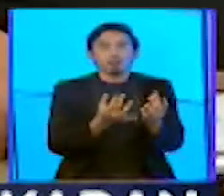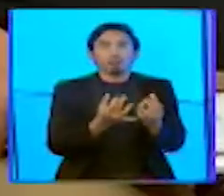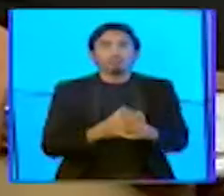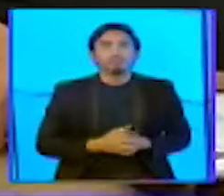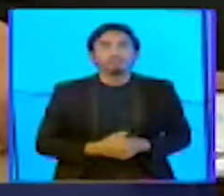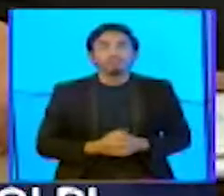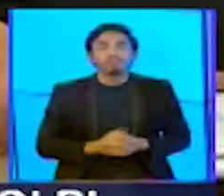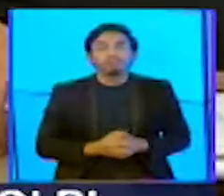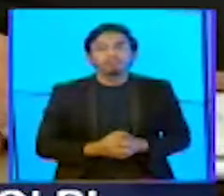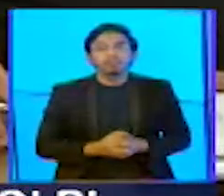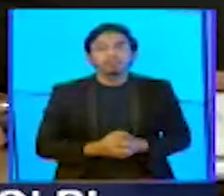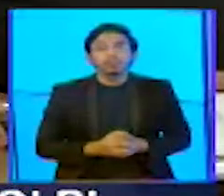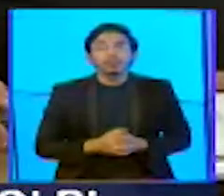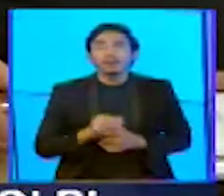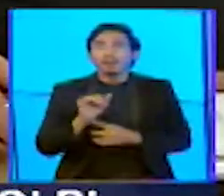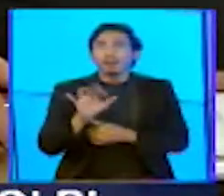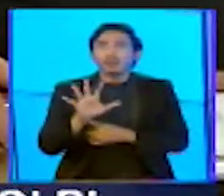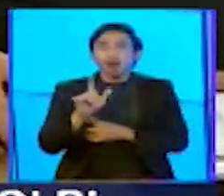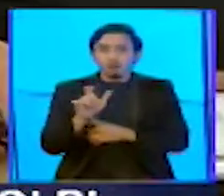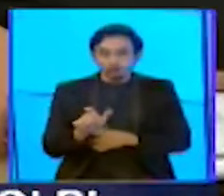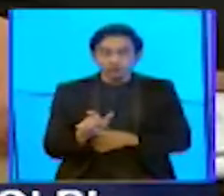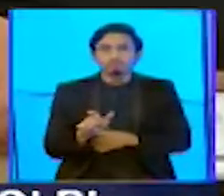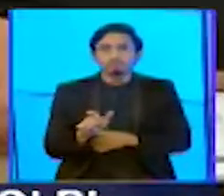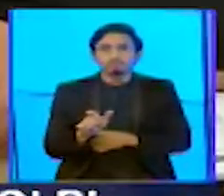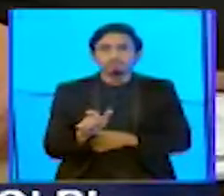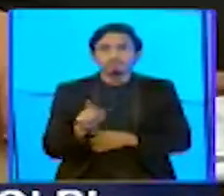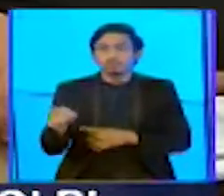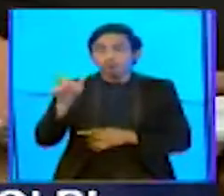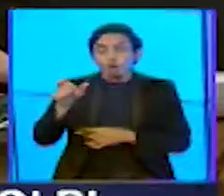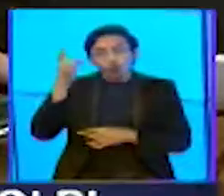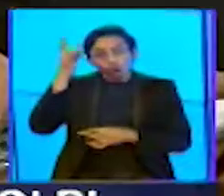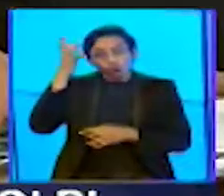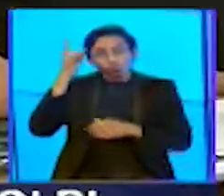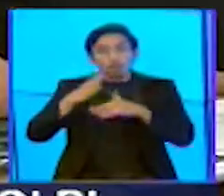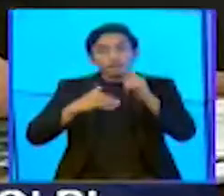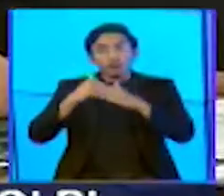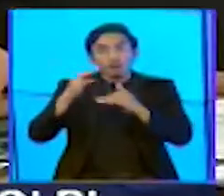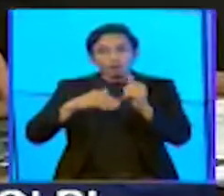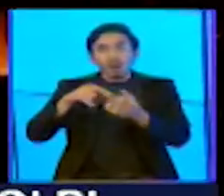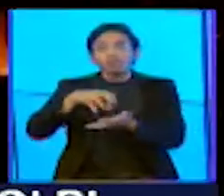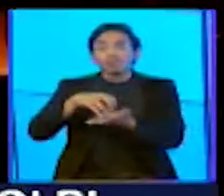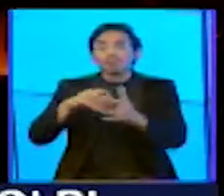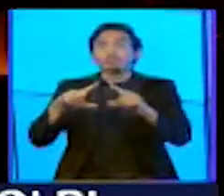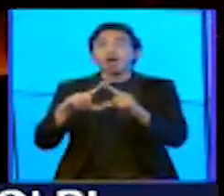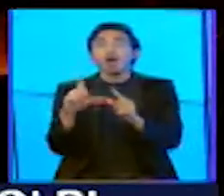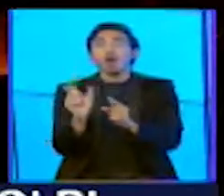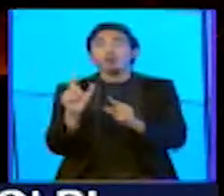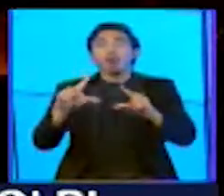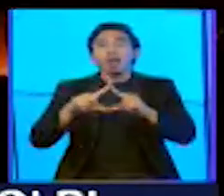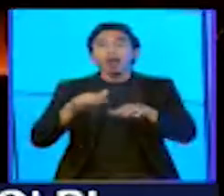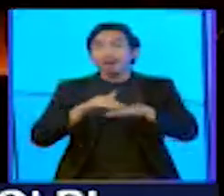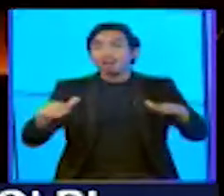Ada 5 tukang yang bekerja di aula lantai 6 Biro Kepegawaian. Ternyata